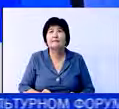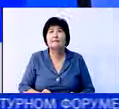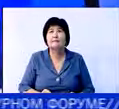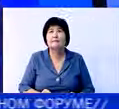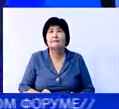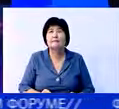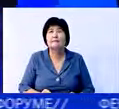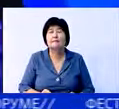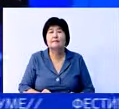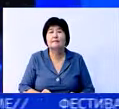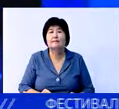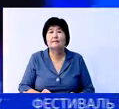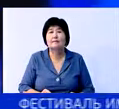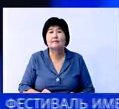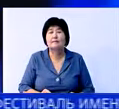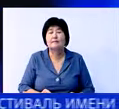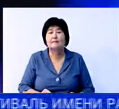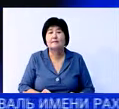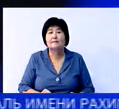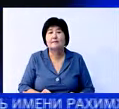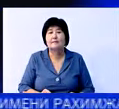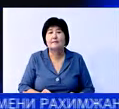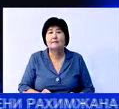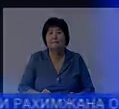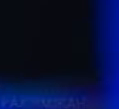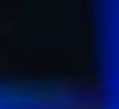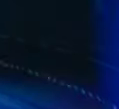Айгерим Туриман, Чингиз Абаев, Дусхан Сатпа, телеканал «Кызылорда».